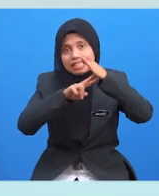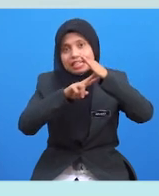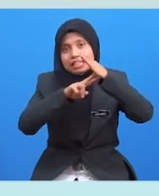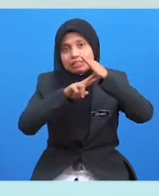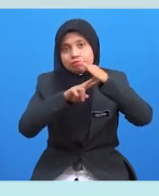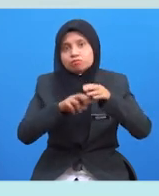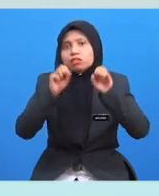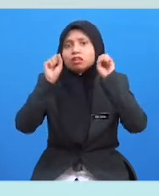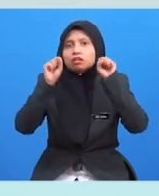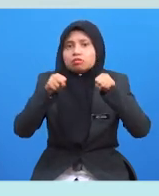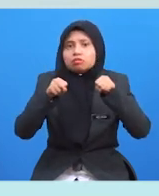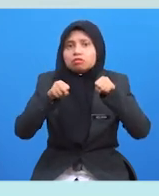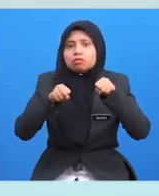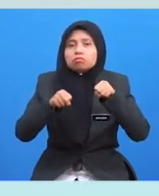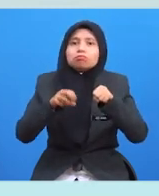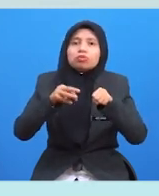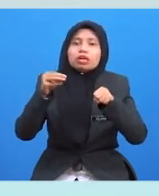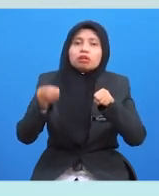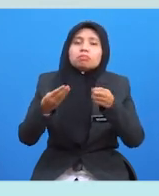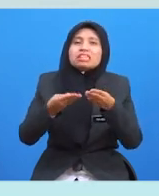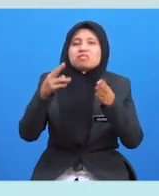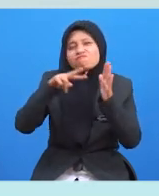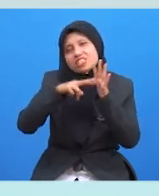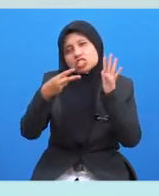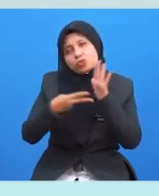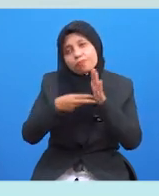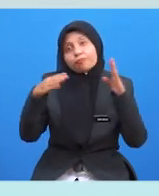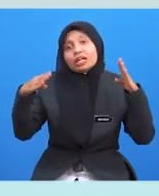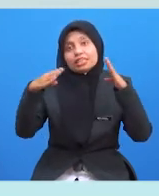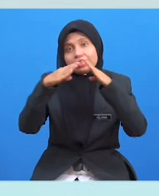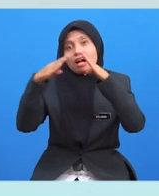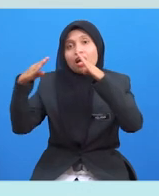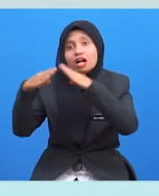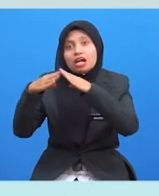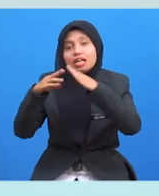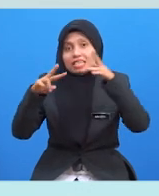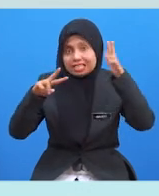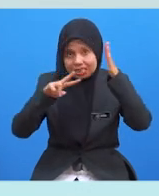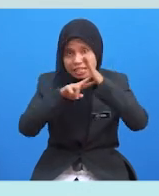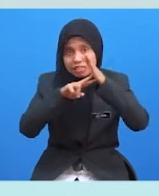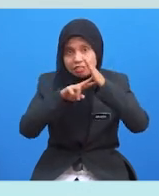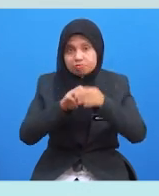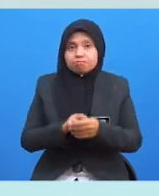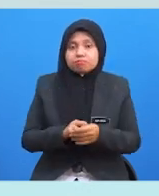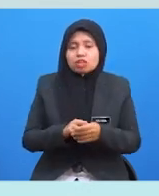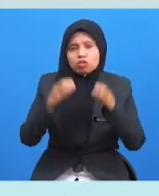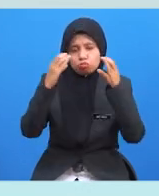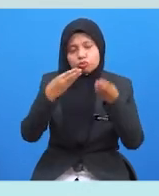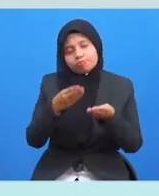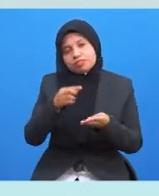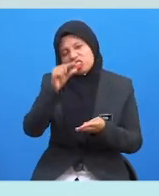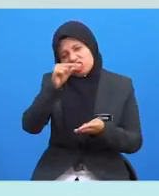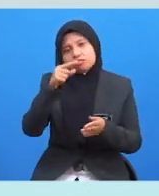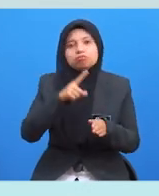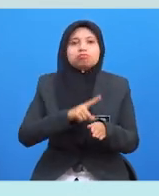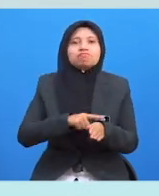Bolehkah murid-murid berikan maksud bandar satelit? Cikgu beri sedikit masa untuk